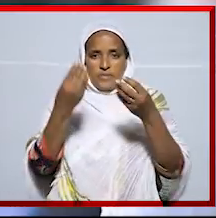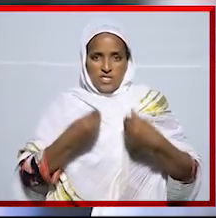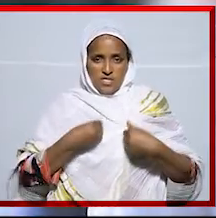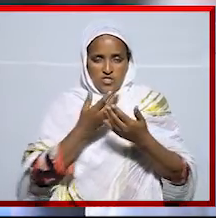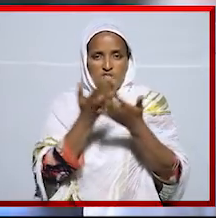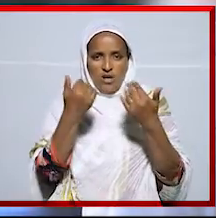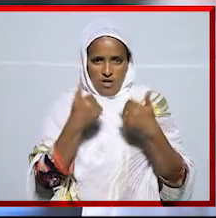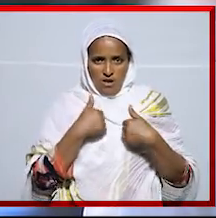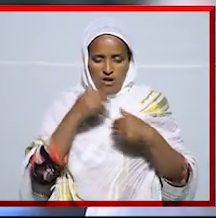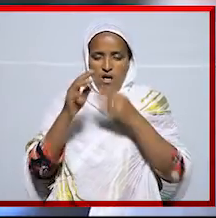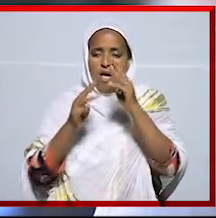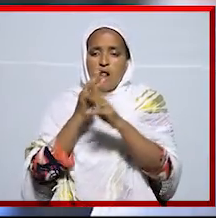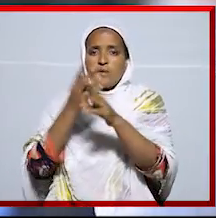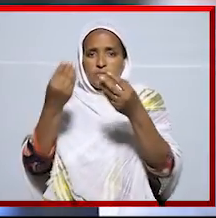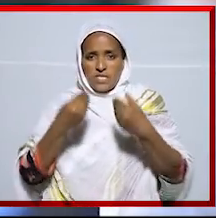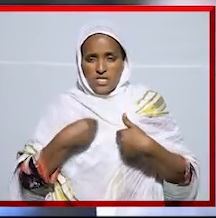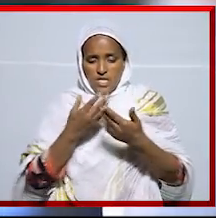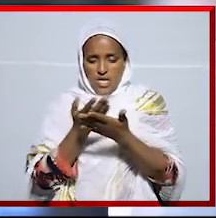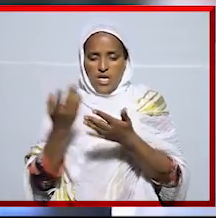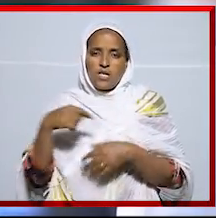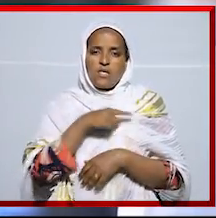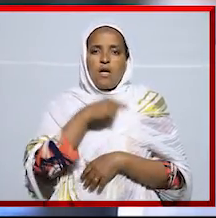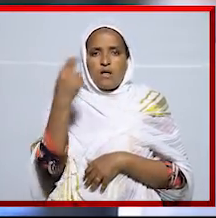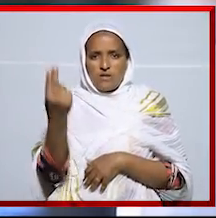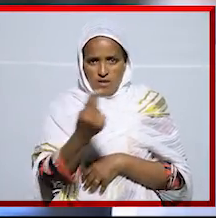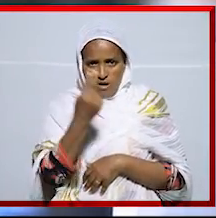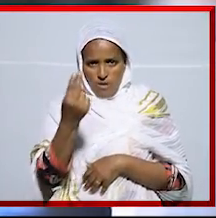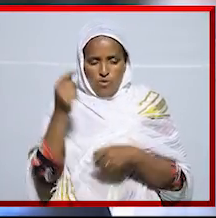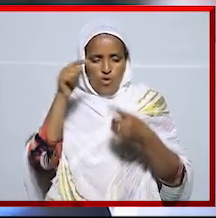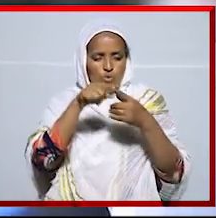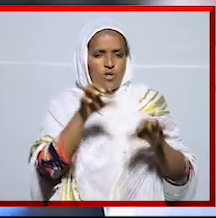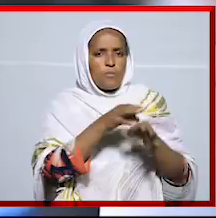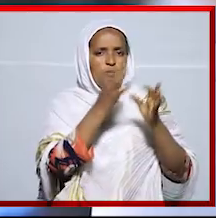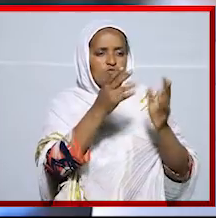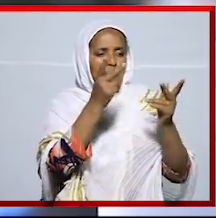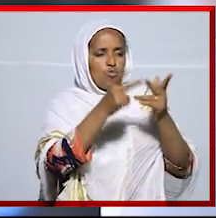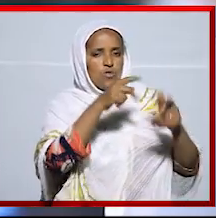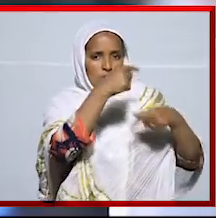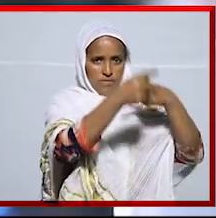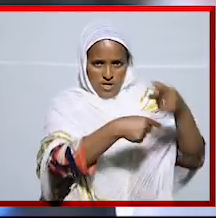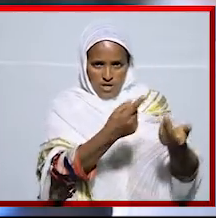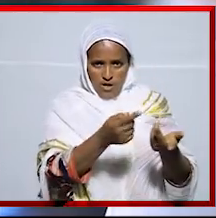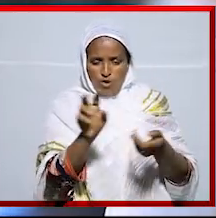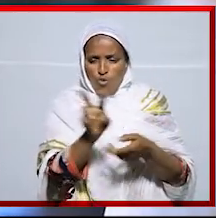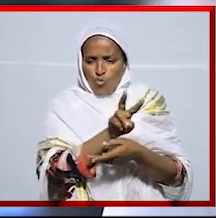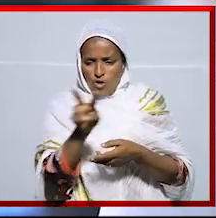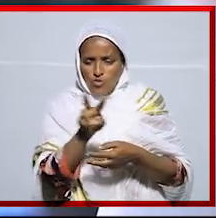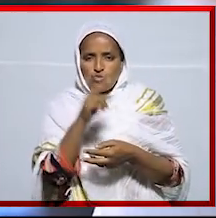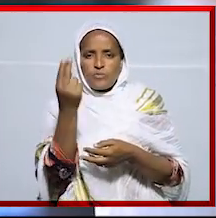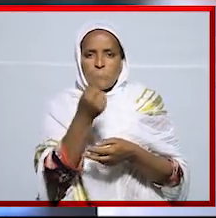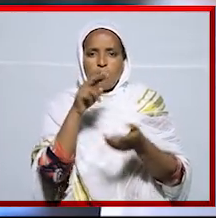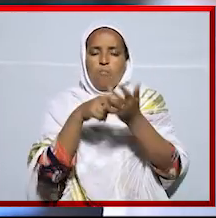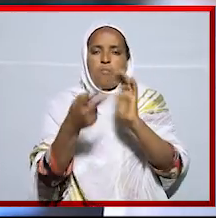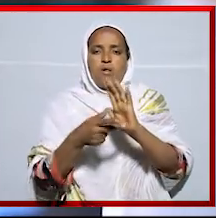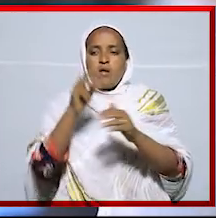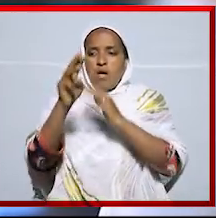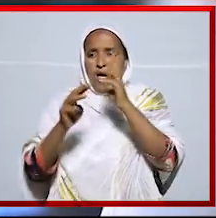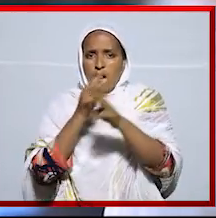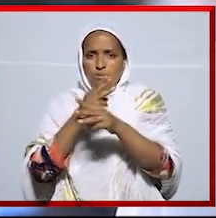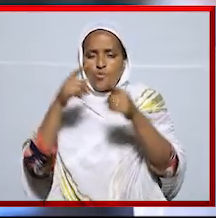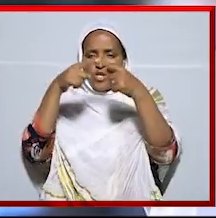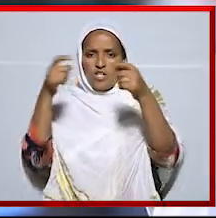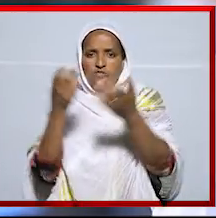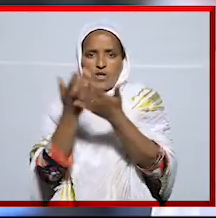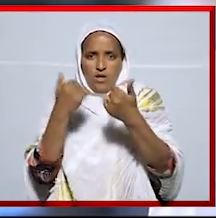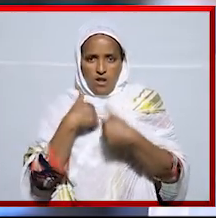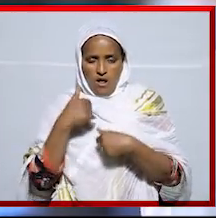ለምሳሌ እነዚህ ቤዚክ ቲንግስ ምንላቸው ፉድ ሼልተር ሃውስ ምንላቸው ነገር በራሱ ትልቅ ተጽዕኖ ያሳድሩበታል። ይሄ